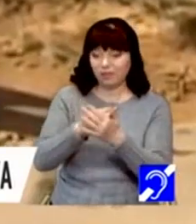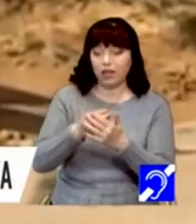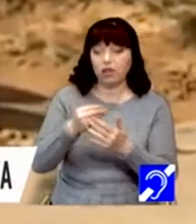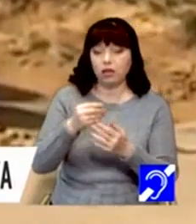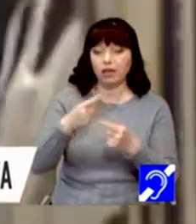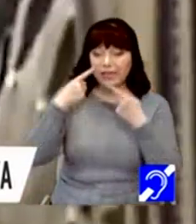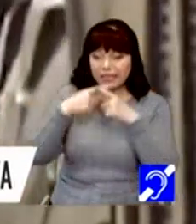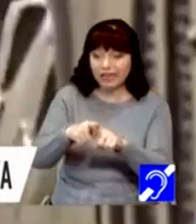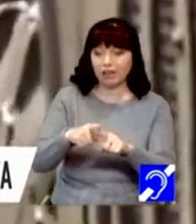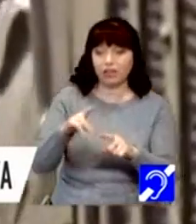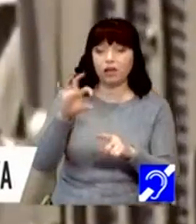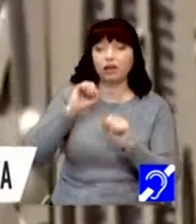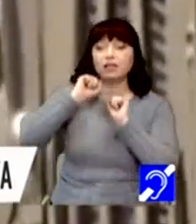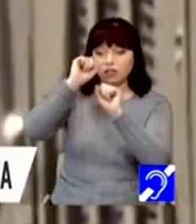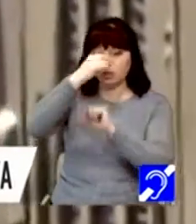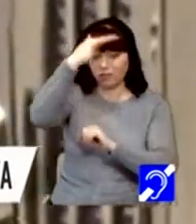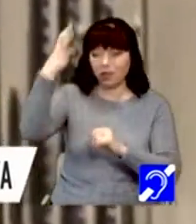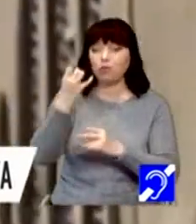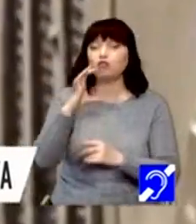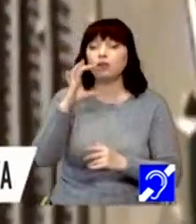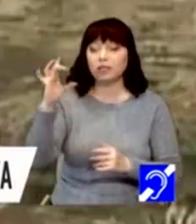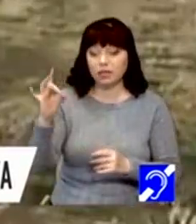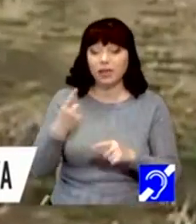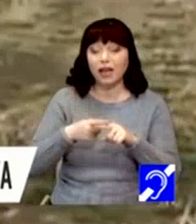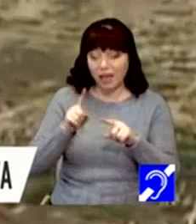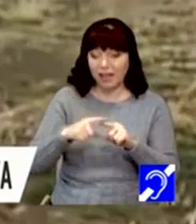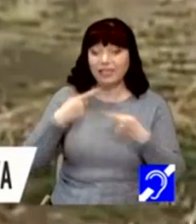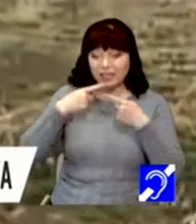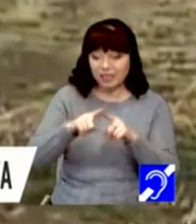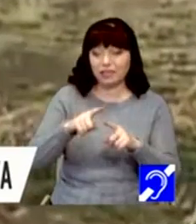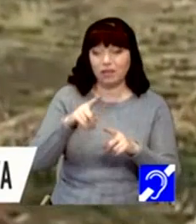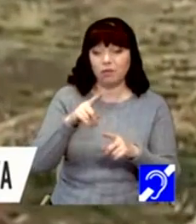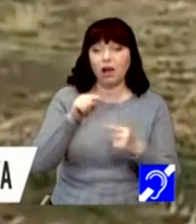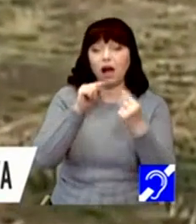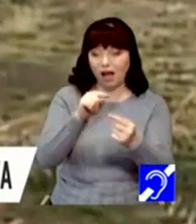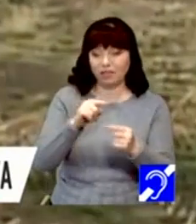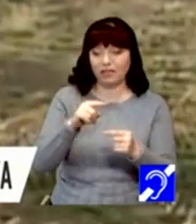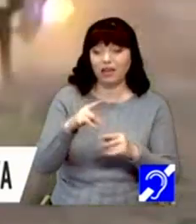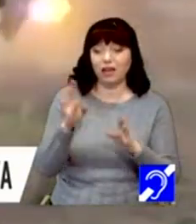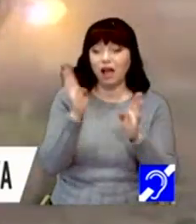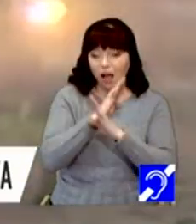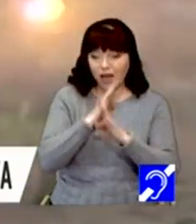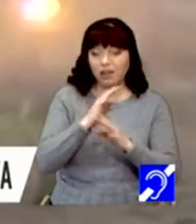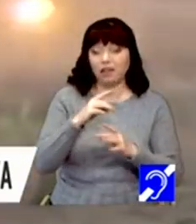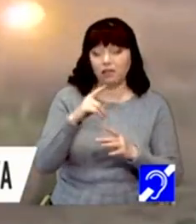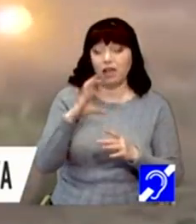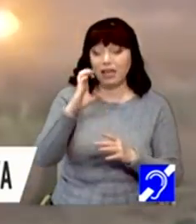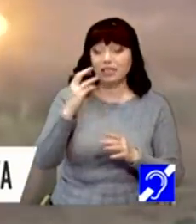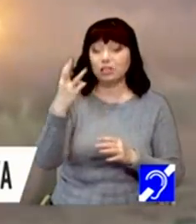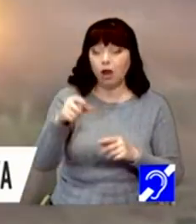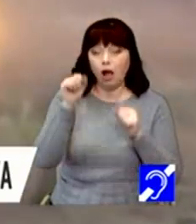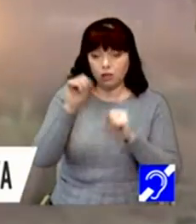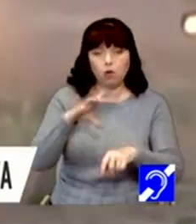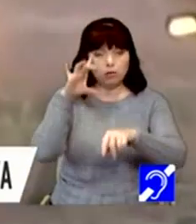aeriană de producție sovietică inclusiv sistemele de rachete antiaeriene îți 300 acestea pot detecta si